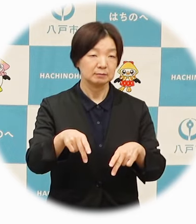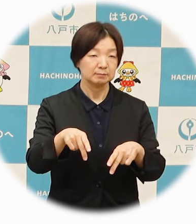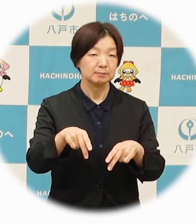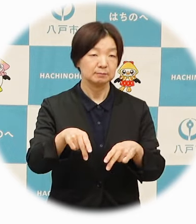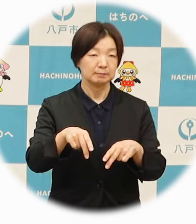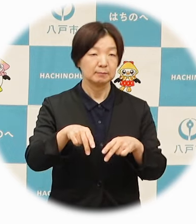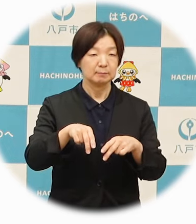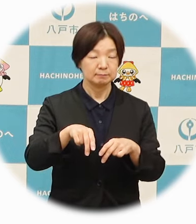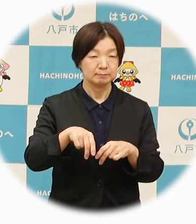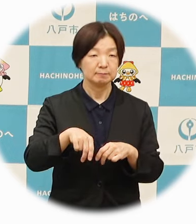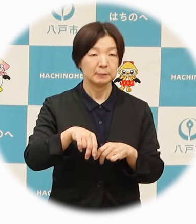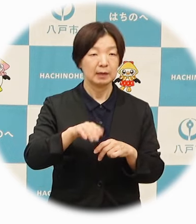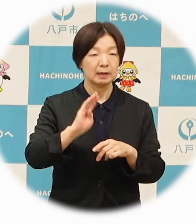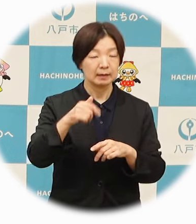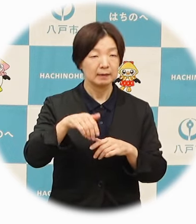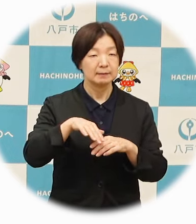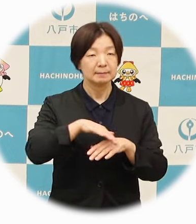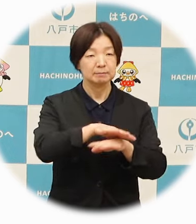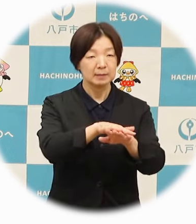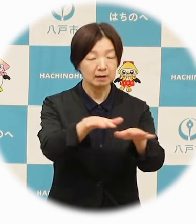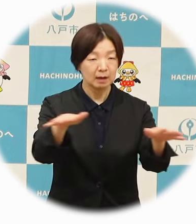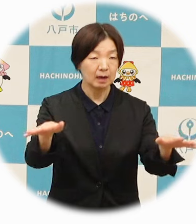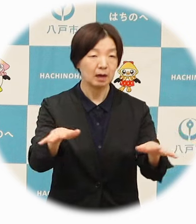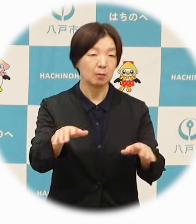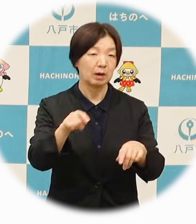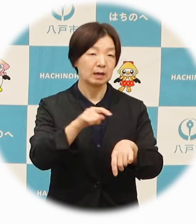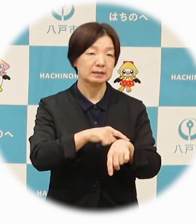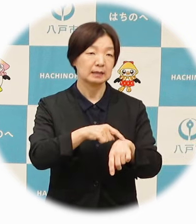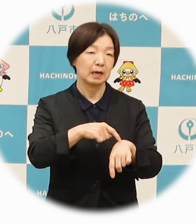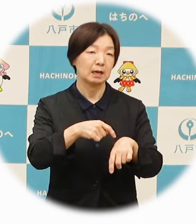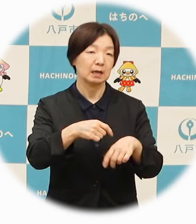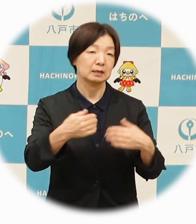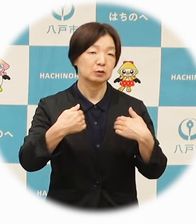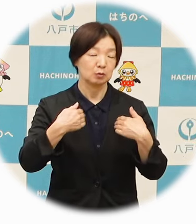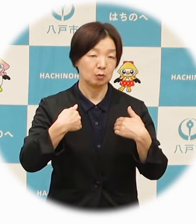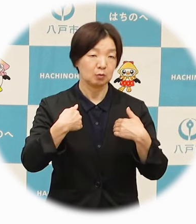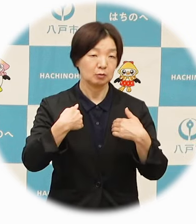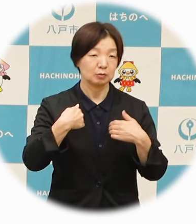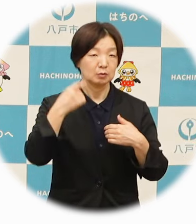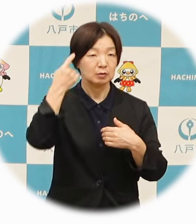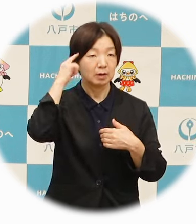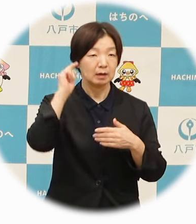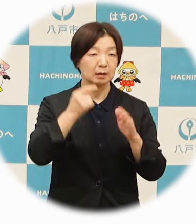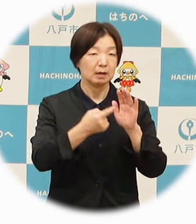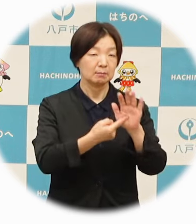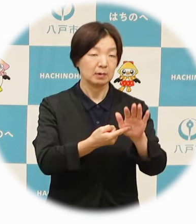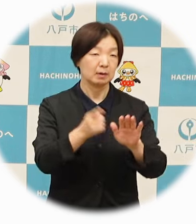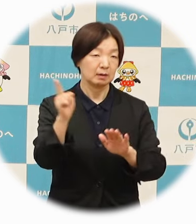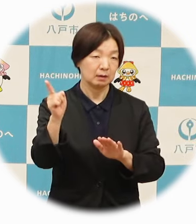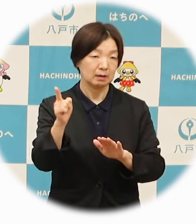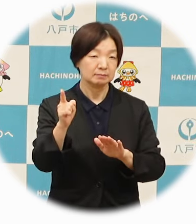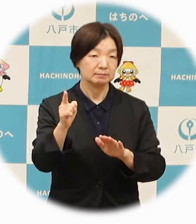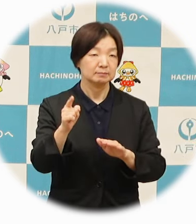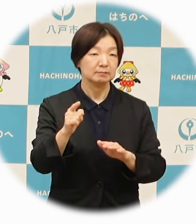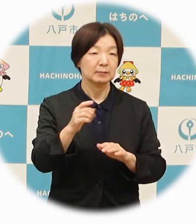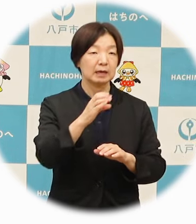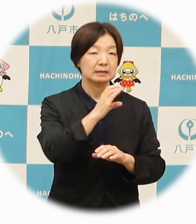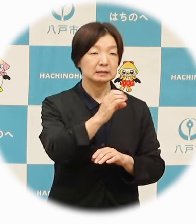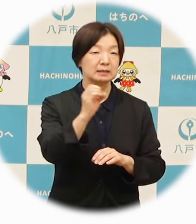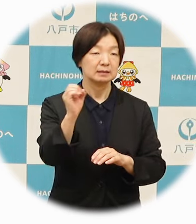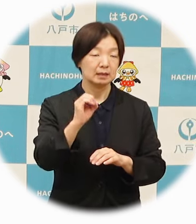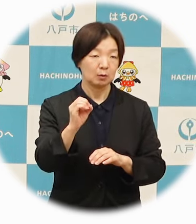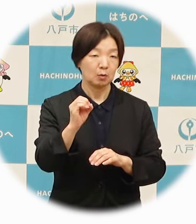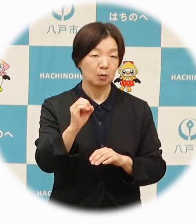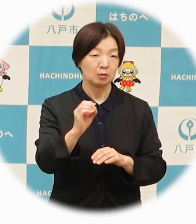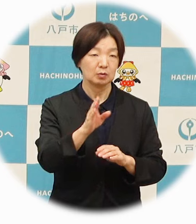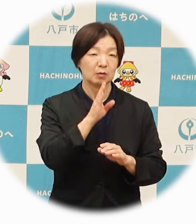な普及には相当な時間を要するとの見解が示されたことから、全県的なカーボンニュートラルの